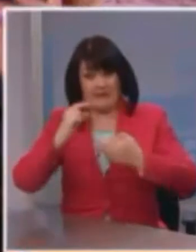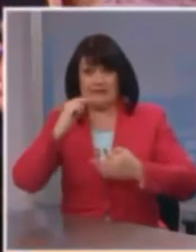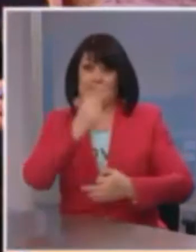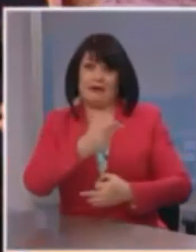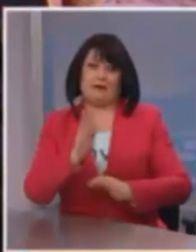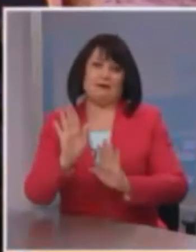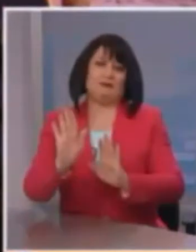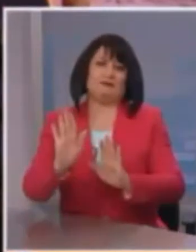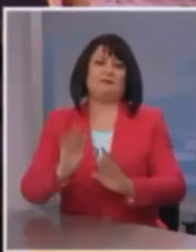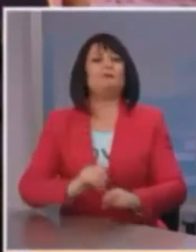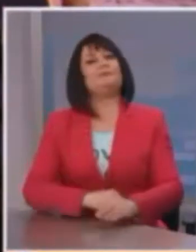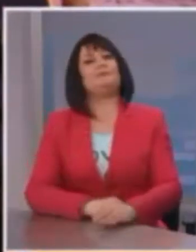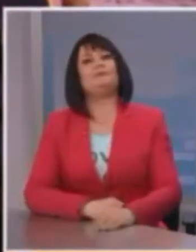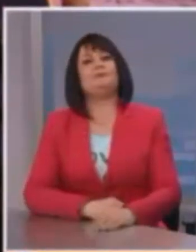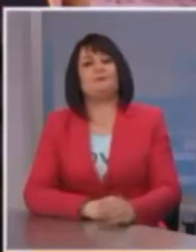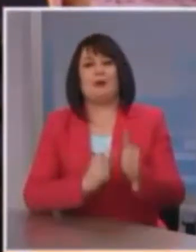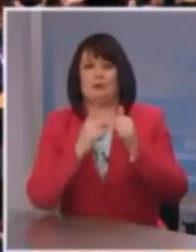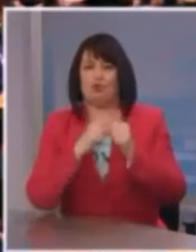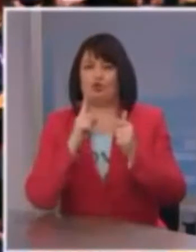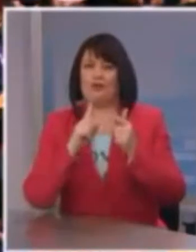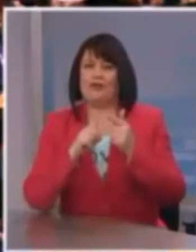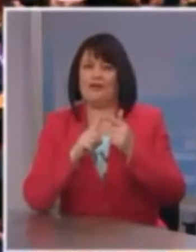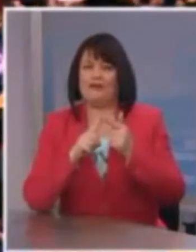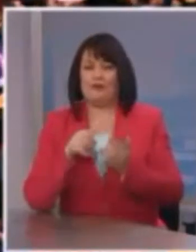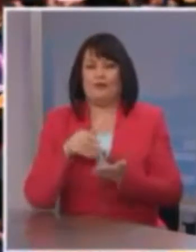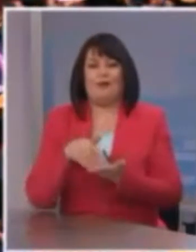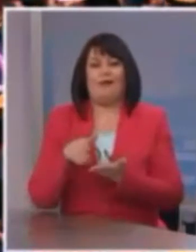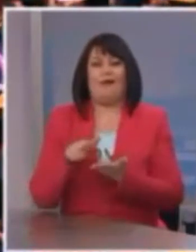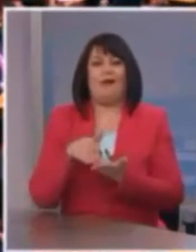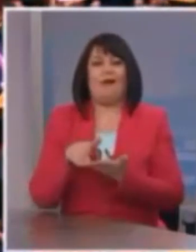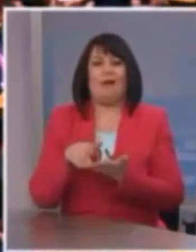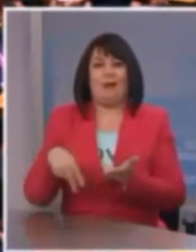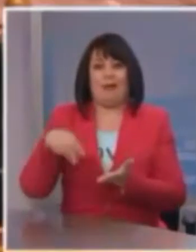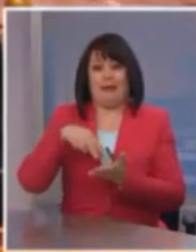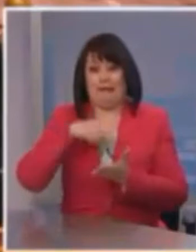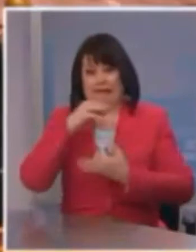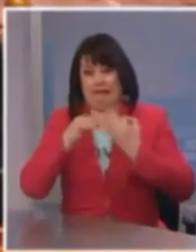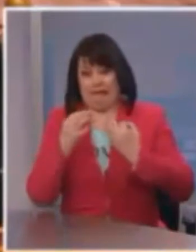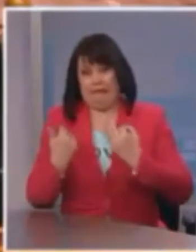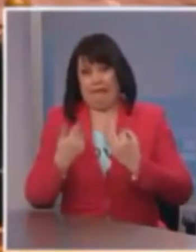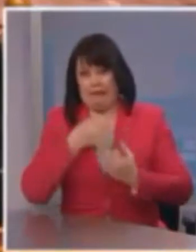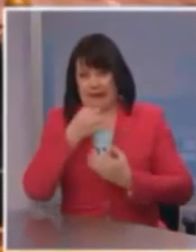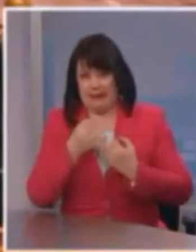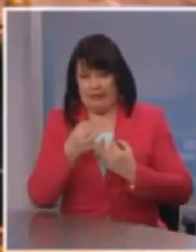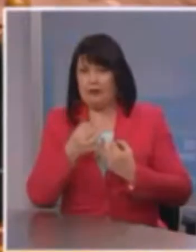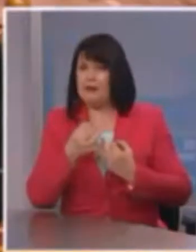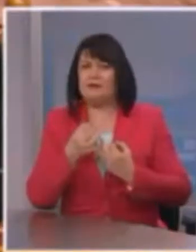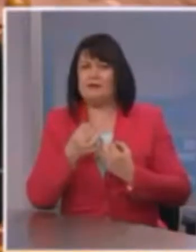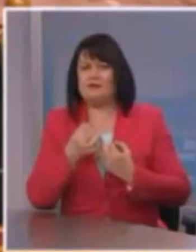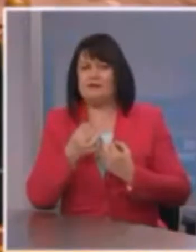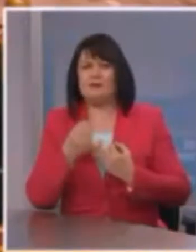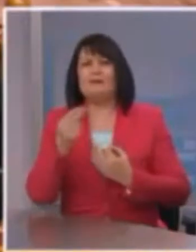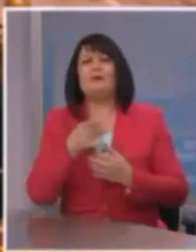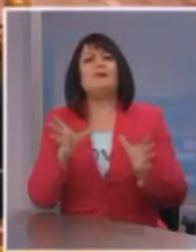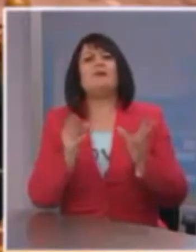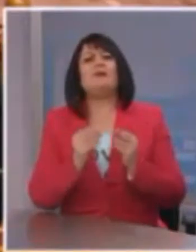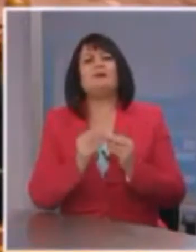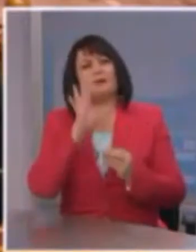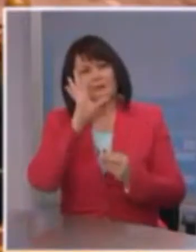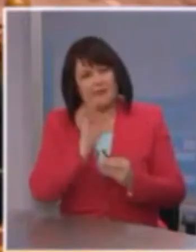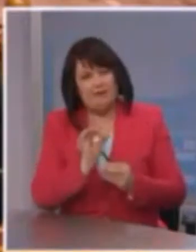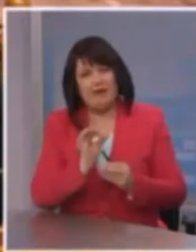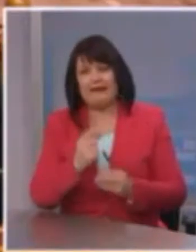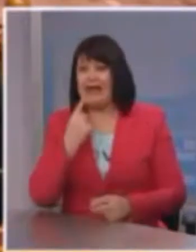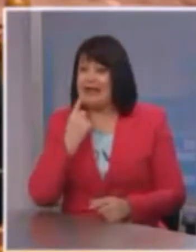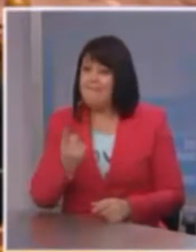Ελάτε κύριε Σκουρλέτη. Αποφύγατε επιμελώς αυτή την παρέμβασή σας τώρα να αναφερθείτε στα όσα πράγματα σας